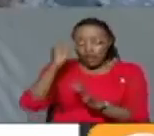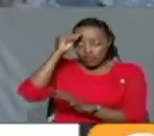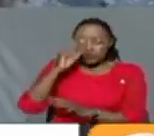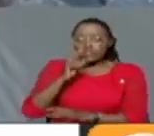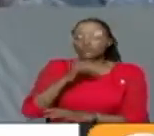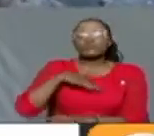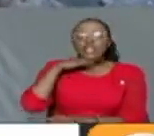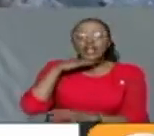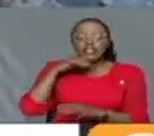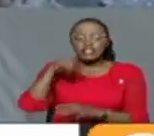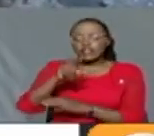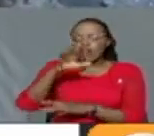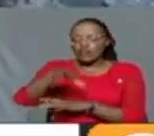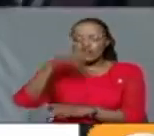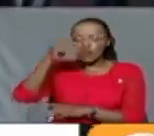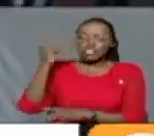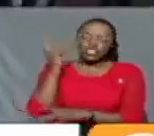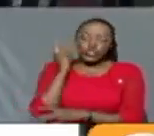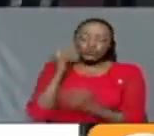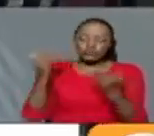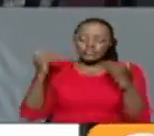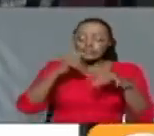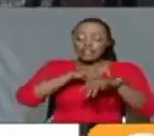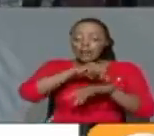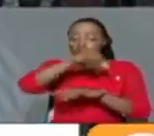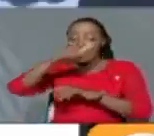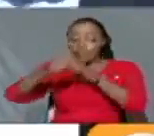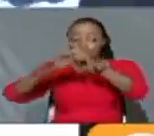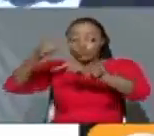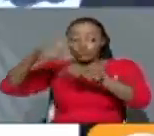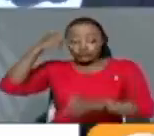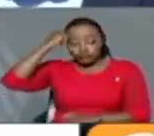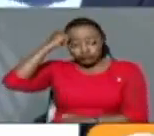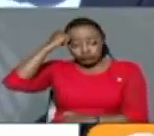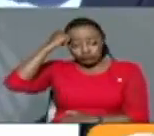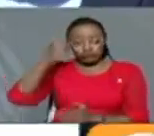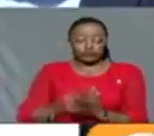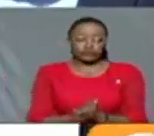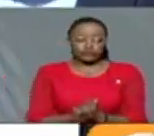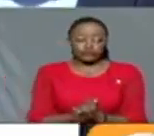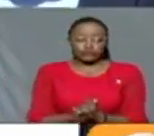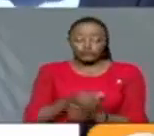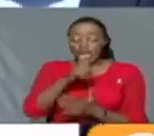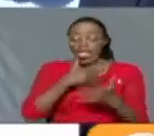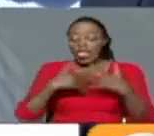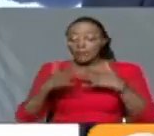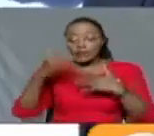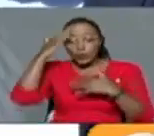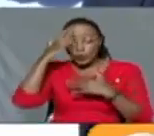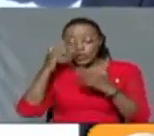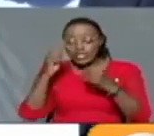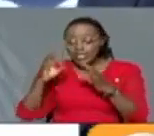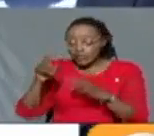dunia kupatikana kwenye bweni hilo wakati wengine walikuwa darasani. The time when the fire took place, nobody of course even knew that there was a girl